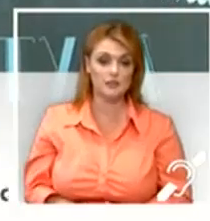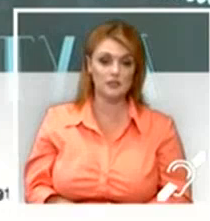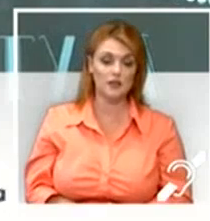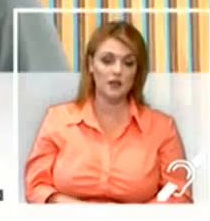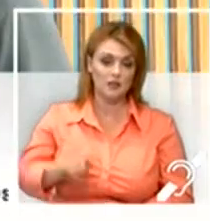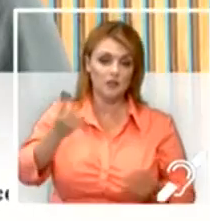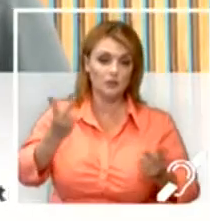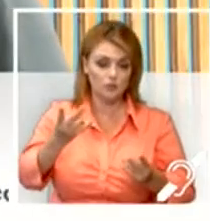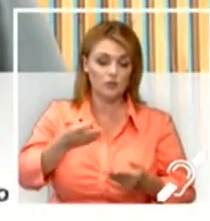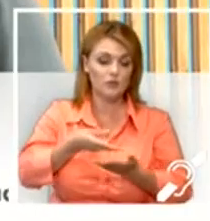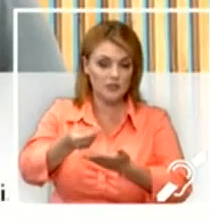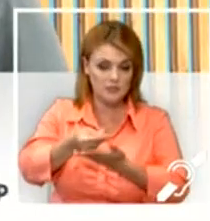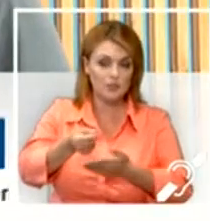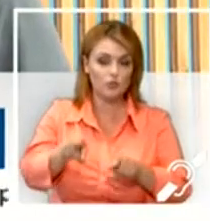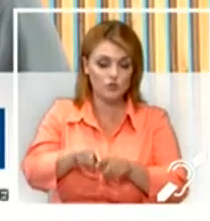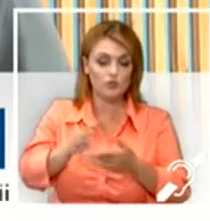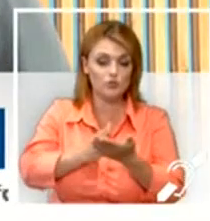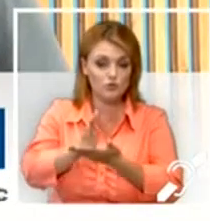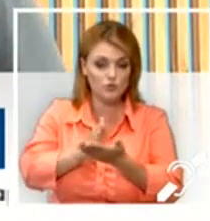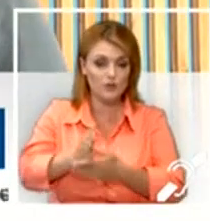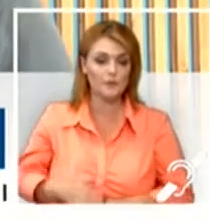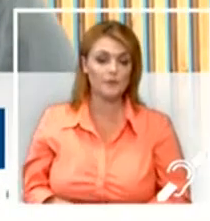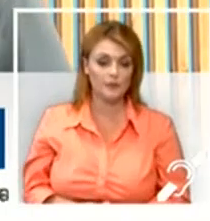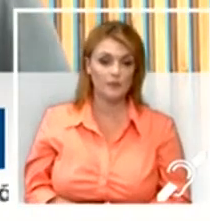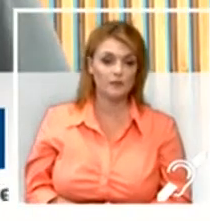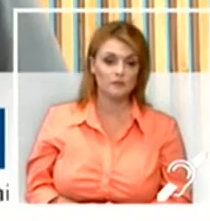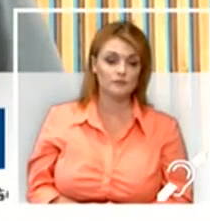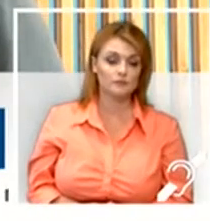majorat contractul de la 1.000 la 1.000 jumate din